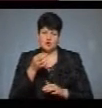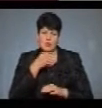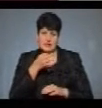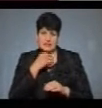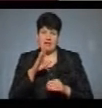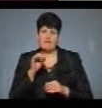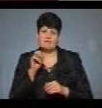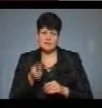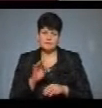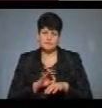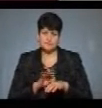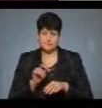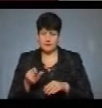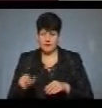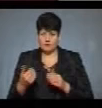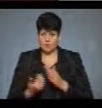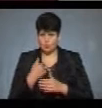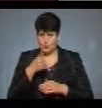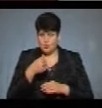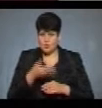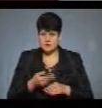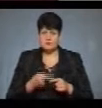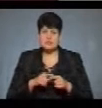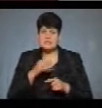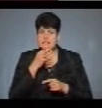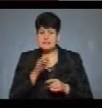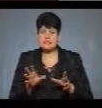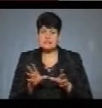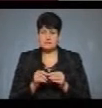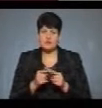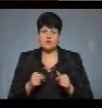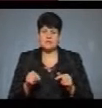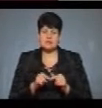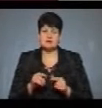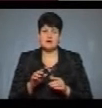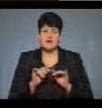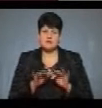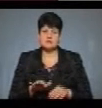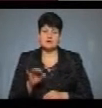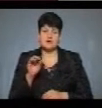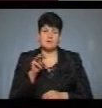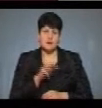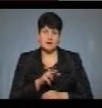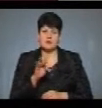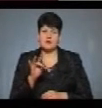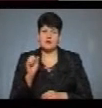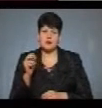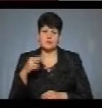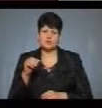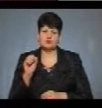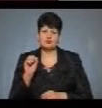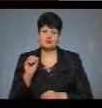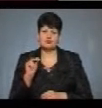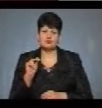ВІЛ-позитивних громадян у новому році. Про це розповіла співорганізаторка акції Мар'яна Радчук. Чому склалася така ситуація – в сюжеті Анжели